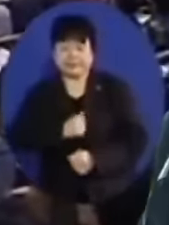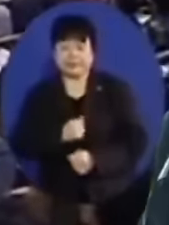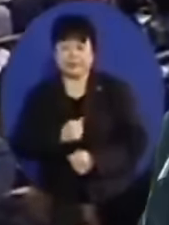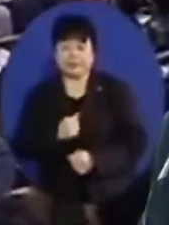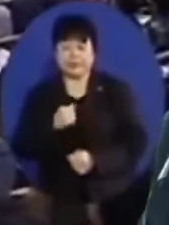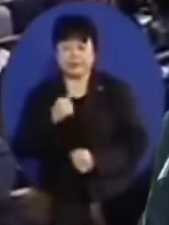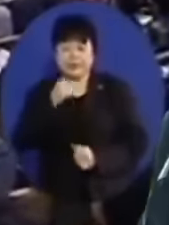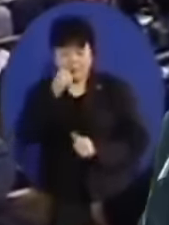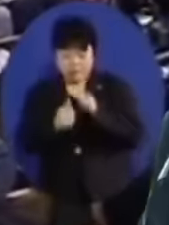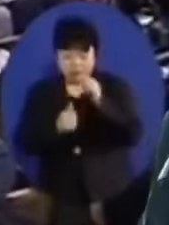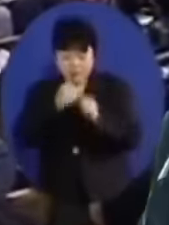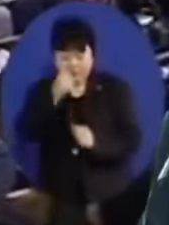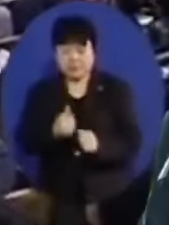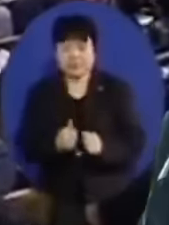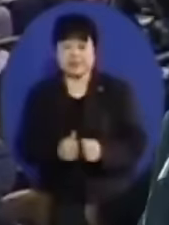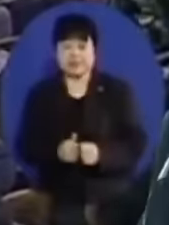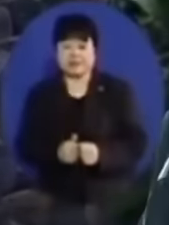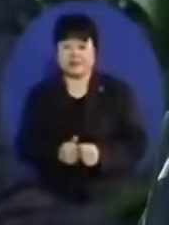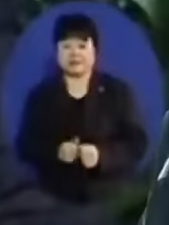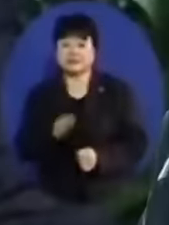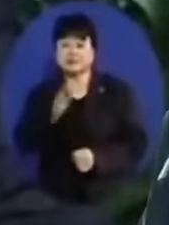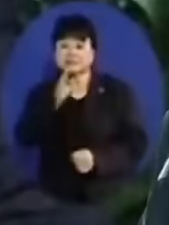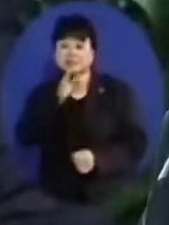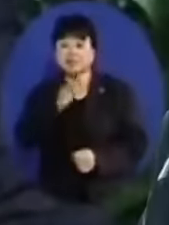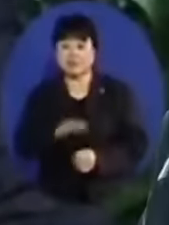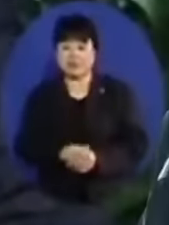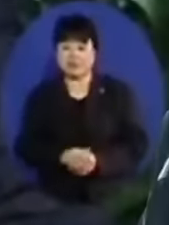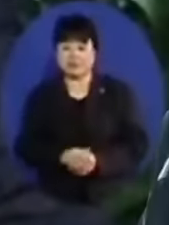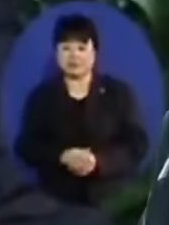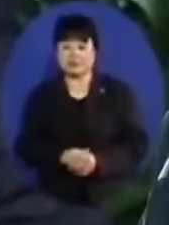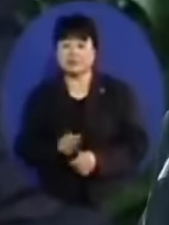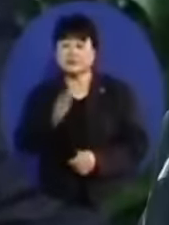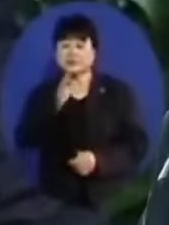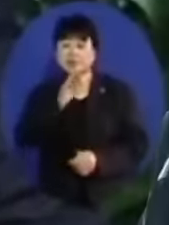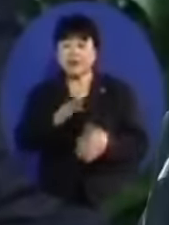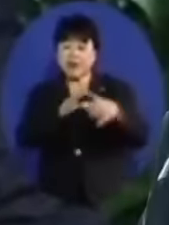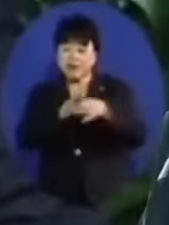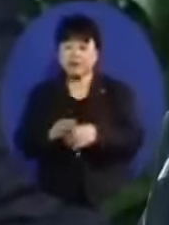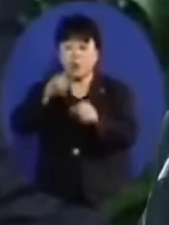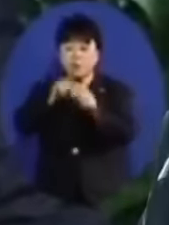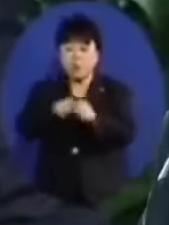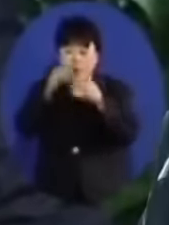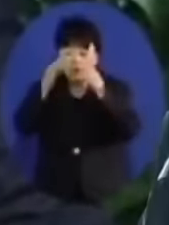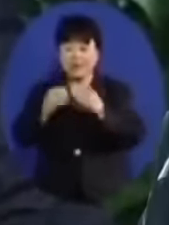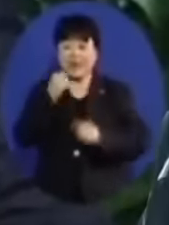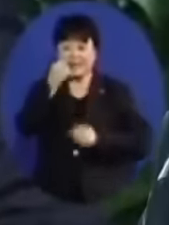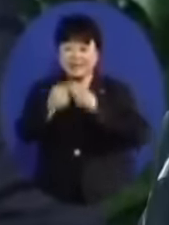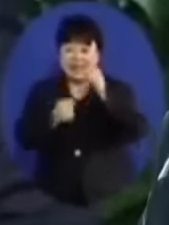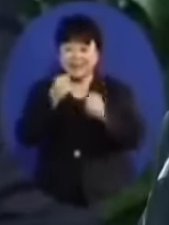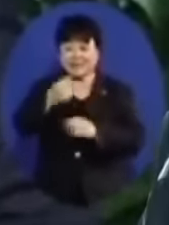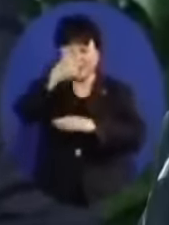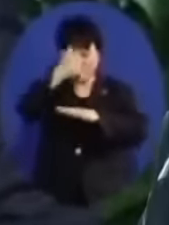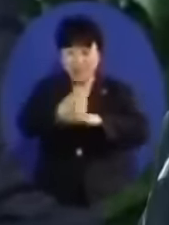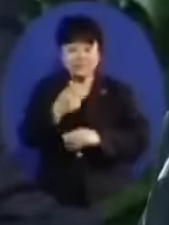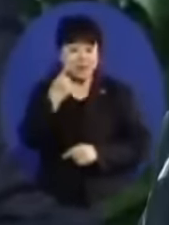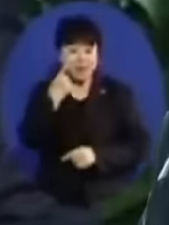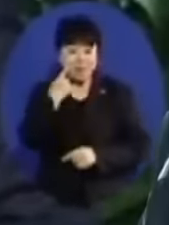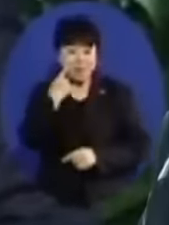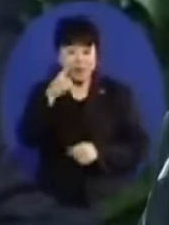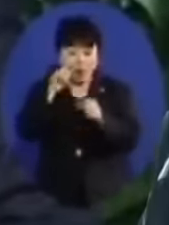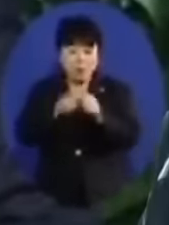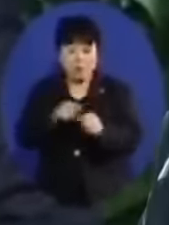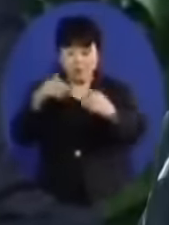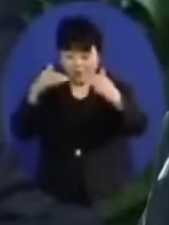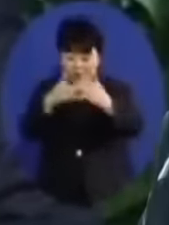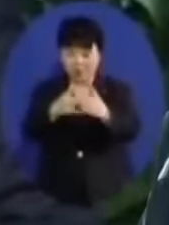것입니다. 춘풍추위를 제끼고 끊임없이 목표를 향해서 뛴 결과에 나중에 보니까 그 목표에